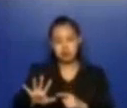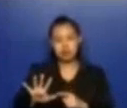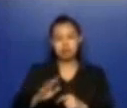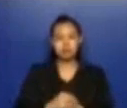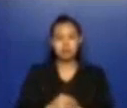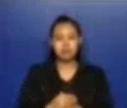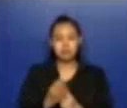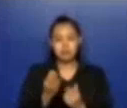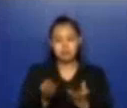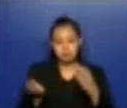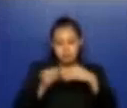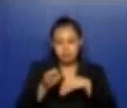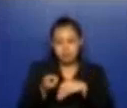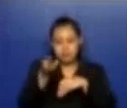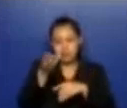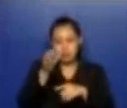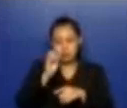ค่